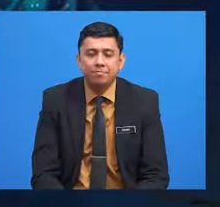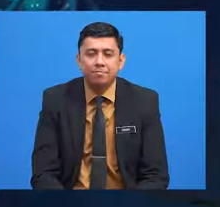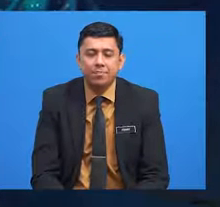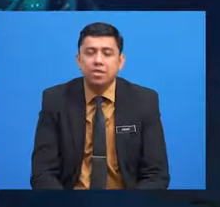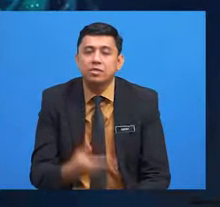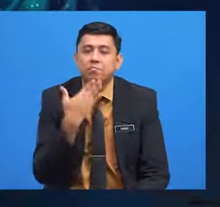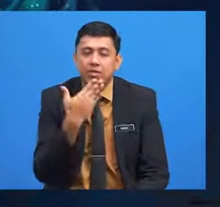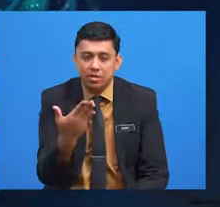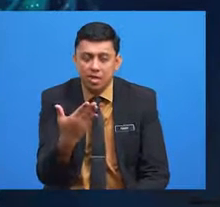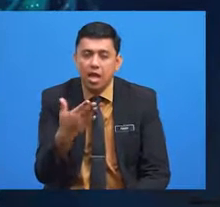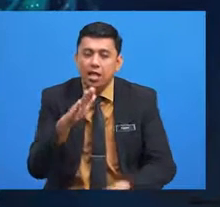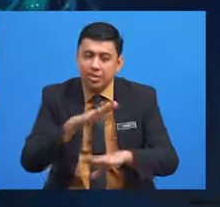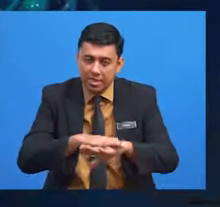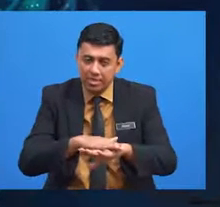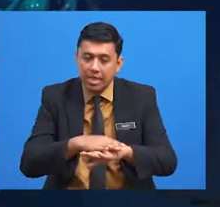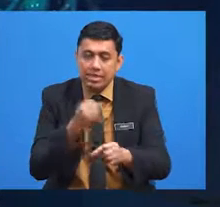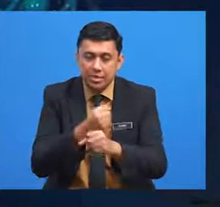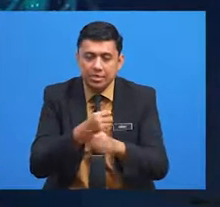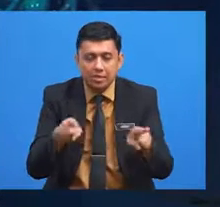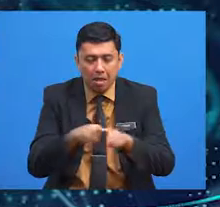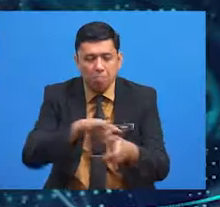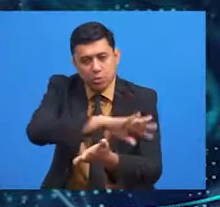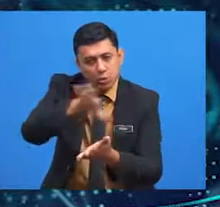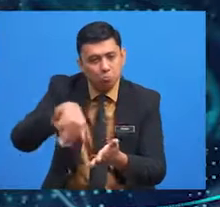Terima kasih atas kerjasama anda semua.